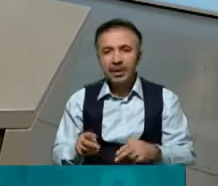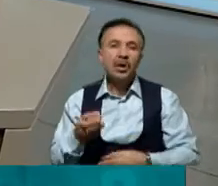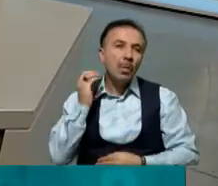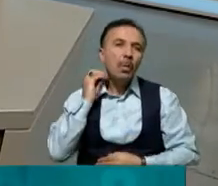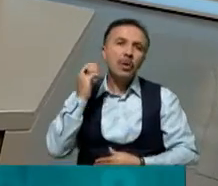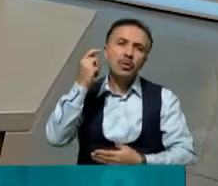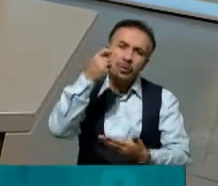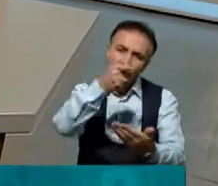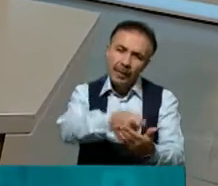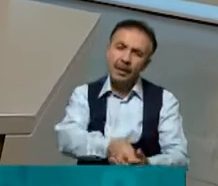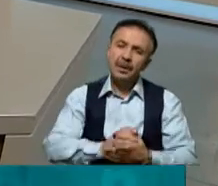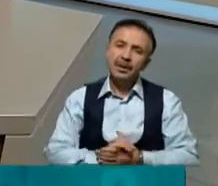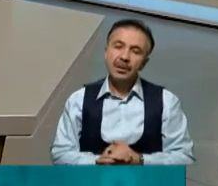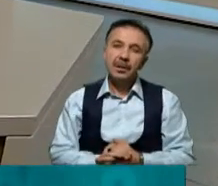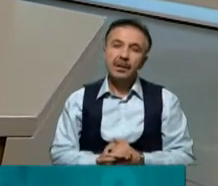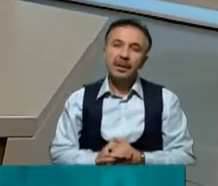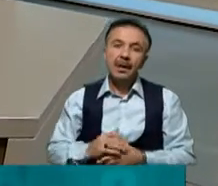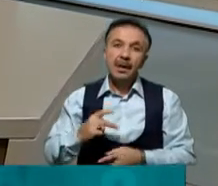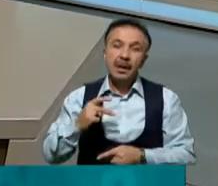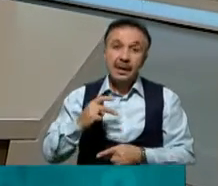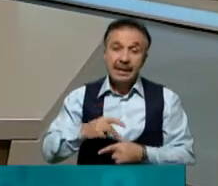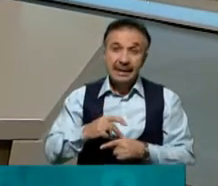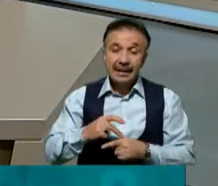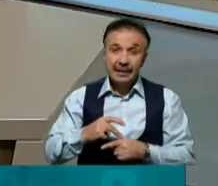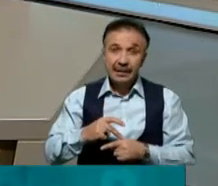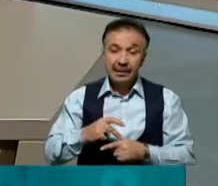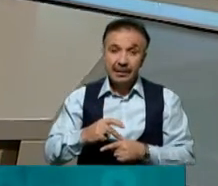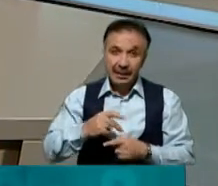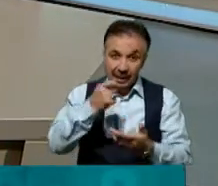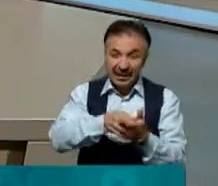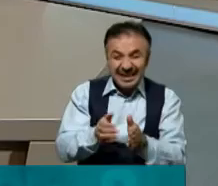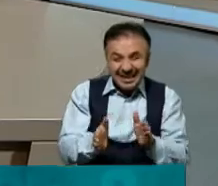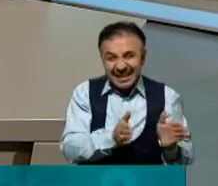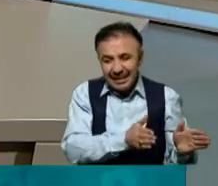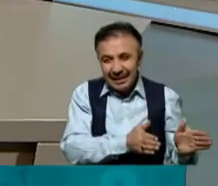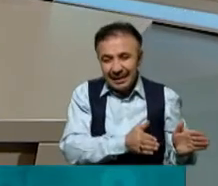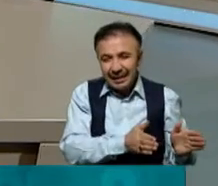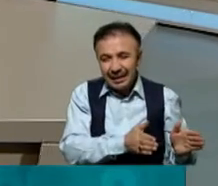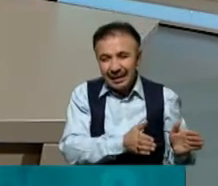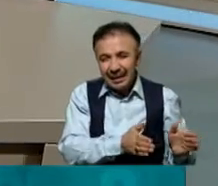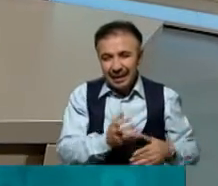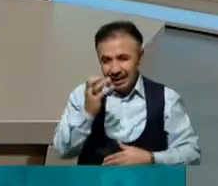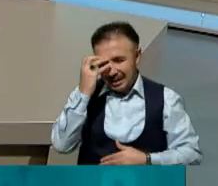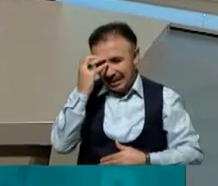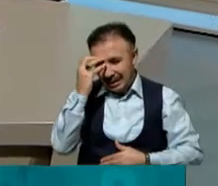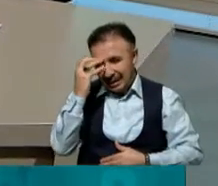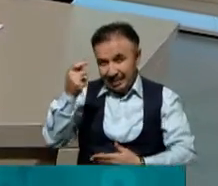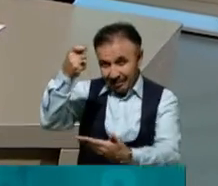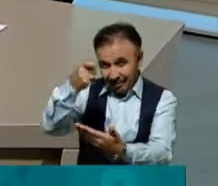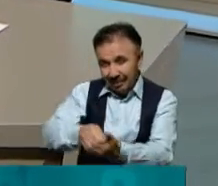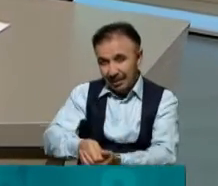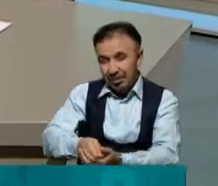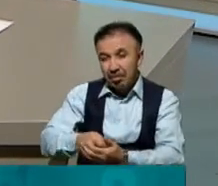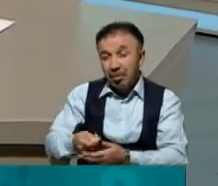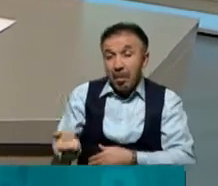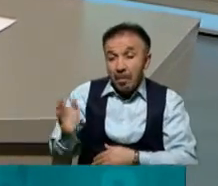şartlarını iyileştirebiliriz. Zekatın dışındaki sadaka, işte karz-ı hasen falan, hı-hı, bunları yapabiliriz. Başka türlü yardımlar yapabiliriz